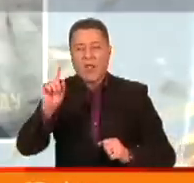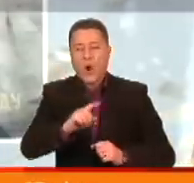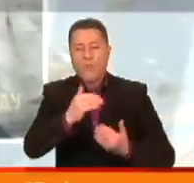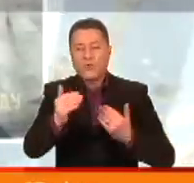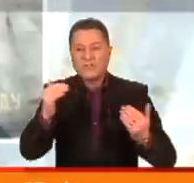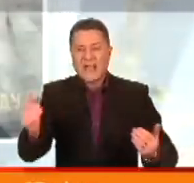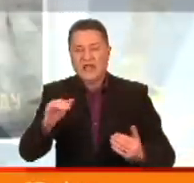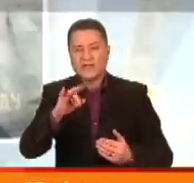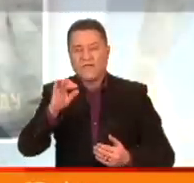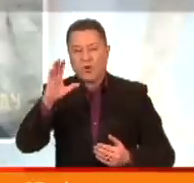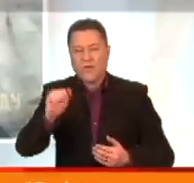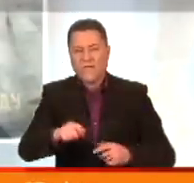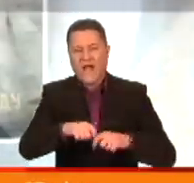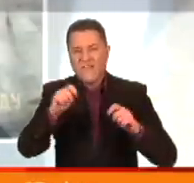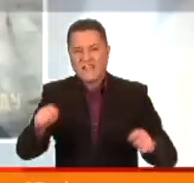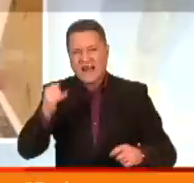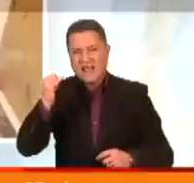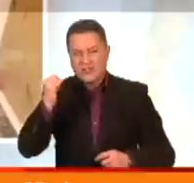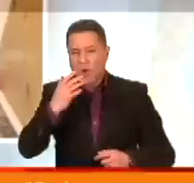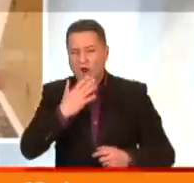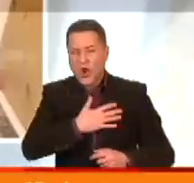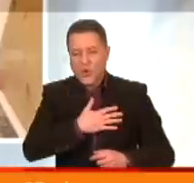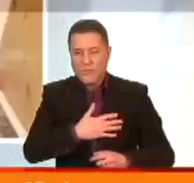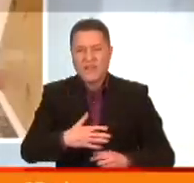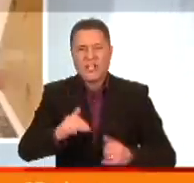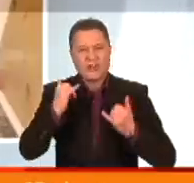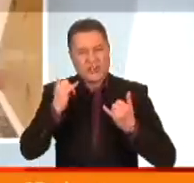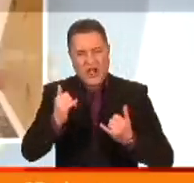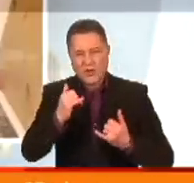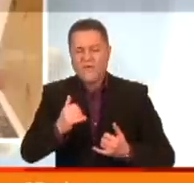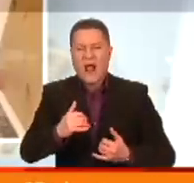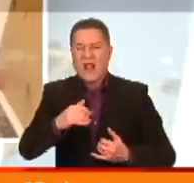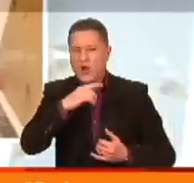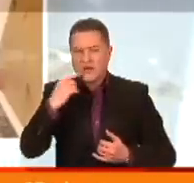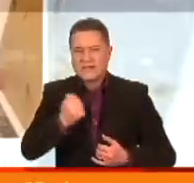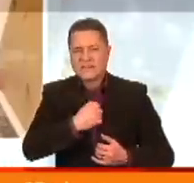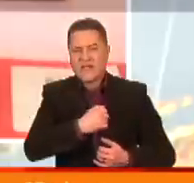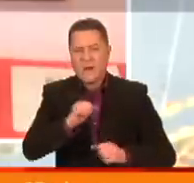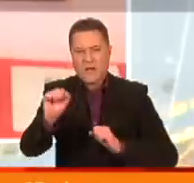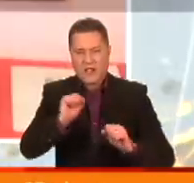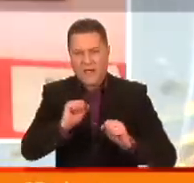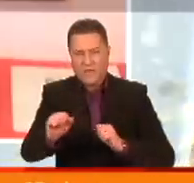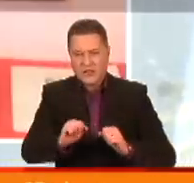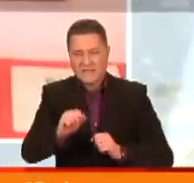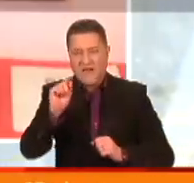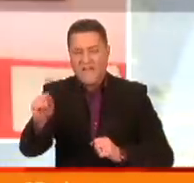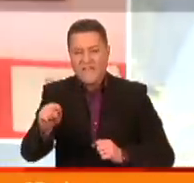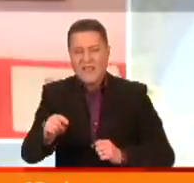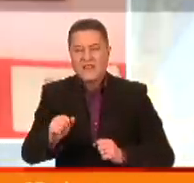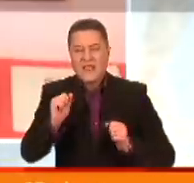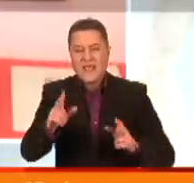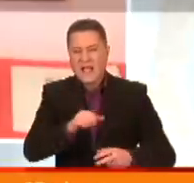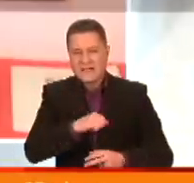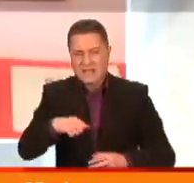Суворова у Швейцарії відкрив історик-любитель, відданий шанувальник російського полководця Вальтер Гелер. Він, як сам зазначав в